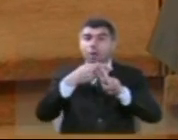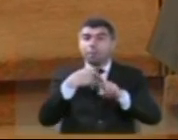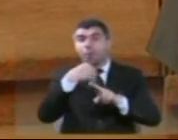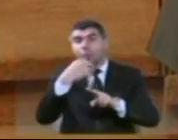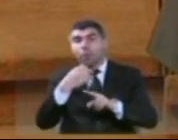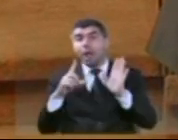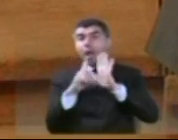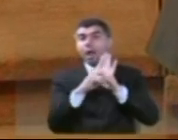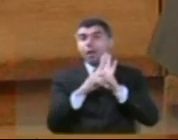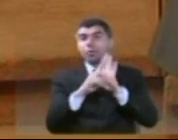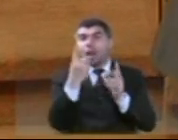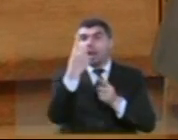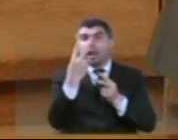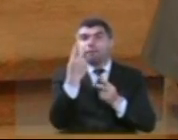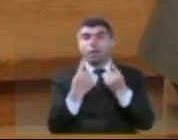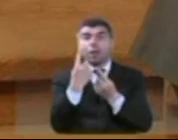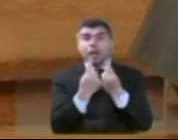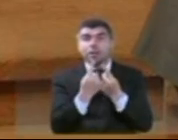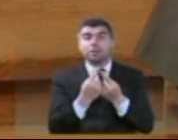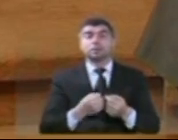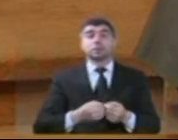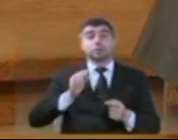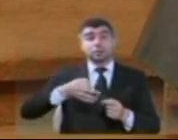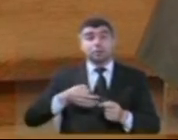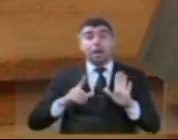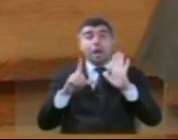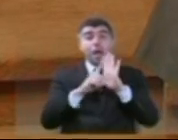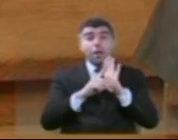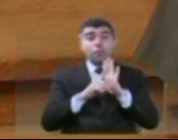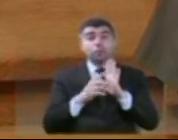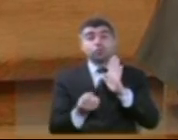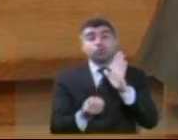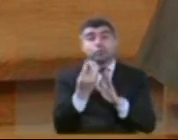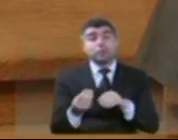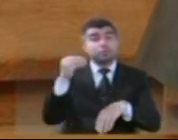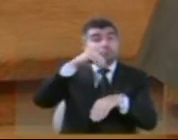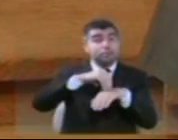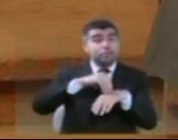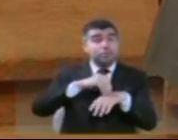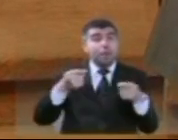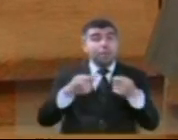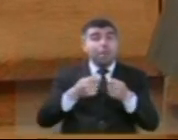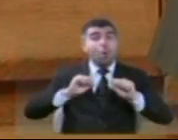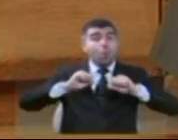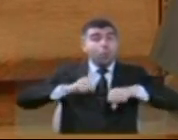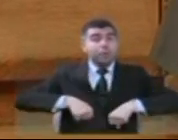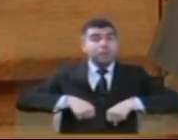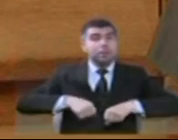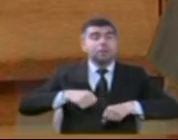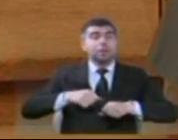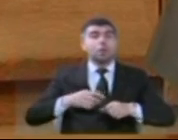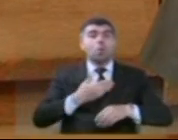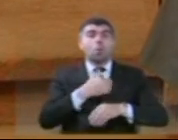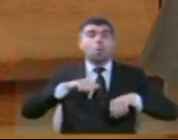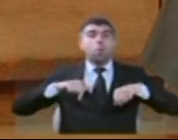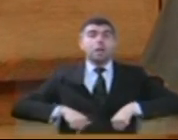النص الدستوري وكذلك على القانون، مشروع قانون الإطار الذي تمت المصادقة عليه في مجلس وزاري